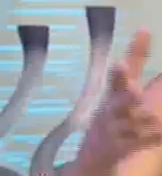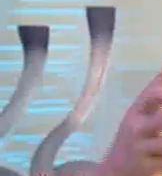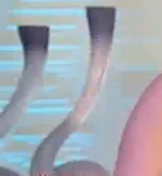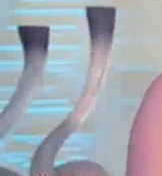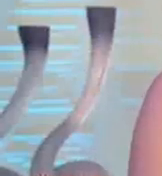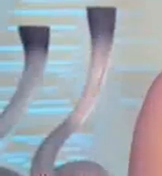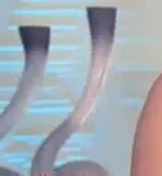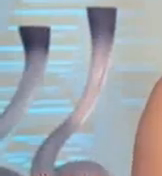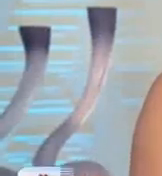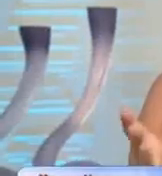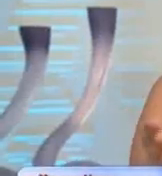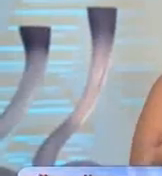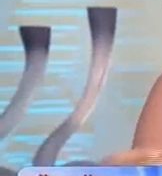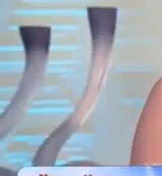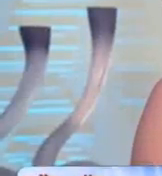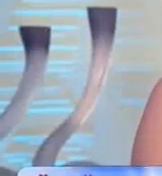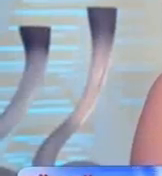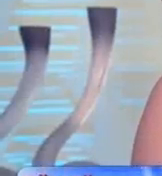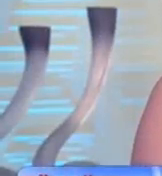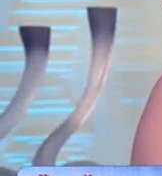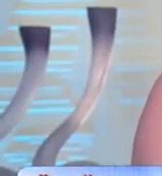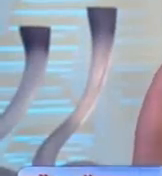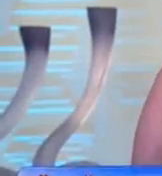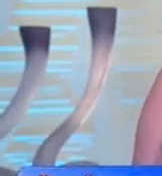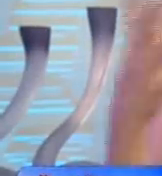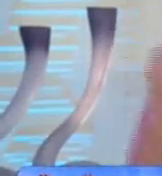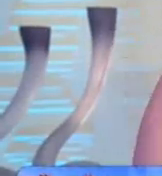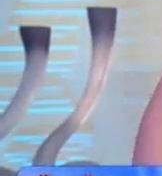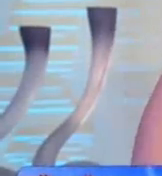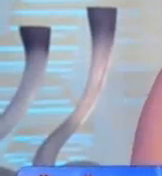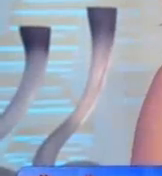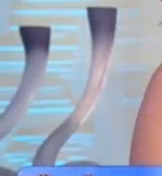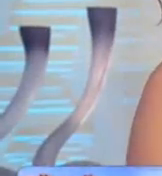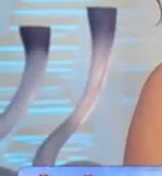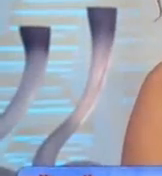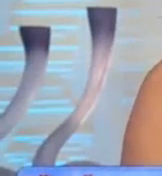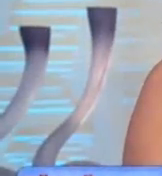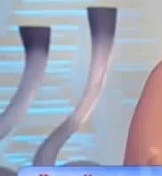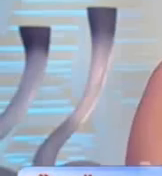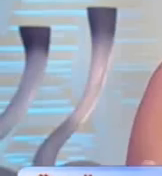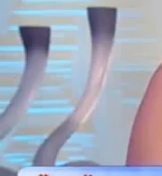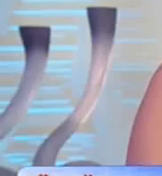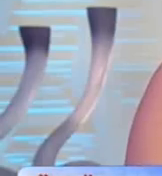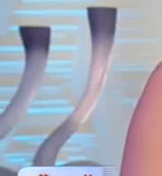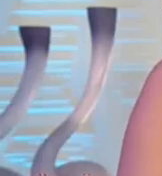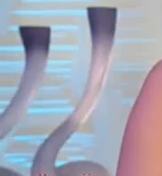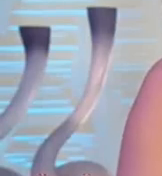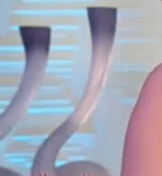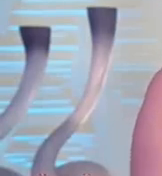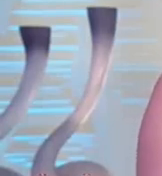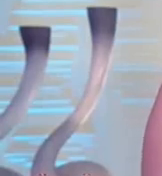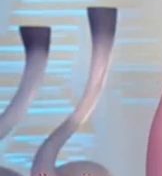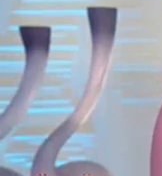Efendim merhabalar. Sanat, eğitim, hukuk, tıp, estetik ne varsa insan merak ediyor, öğrenmek istiyor. İşte o